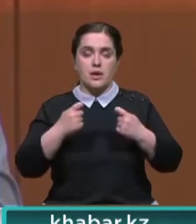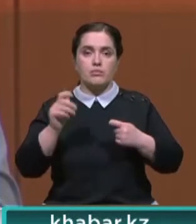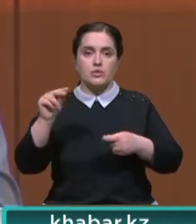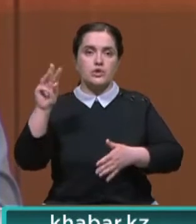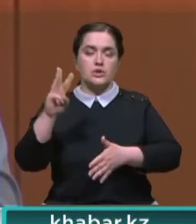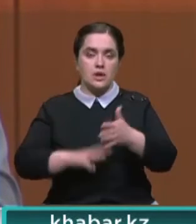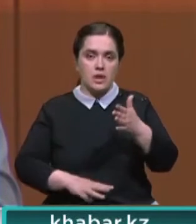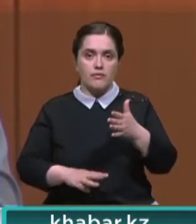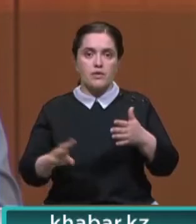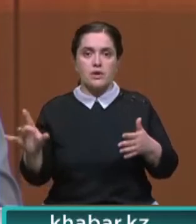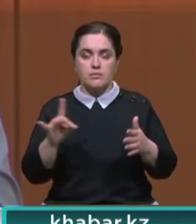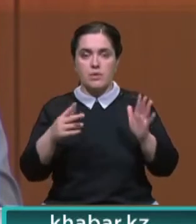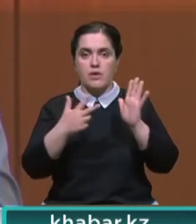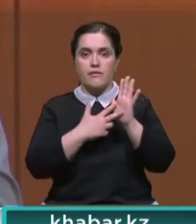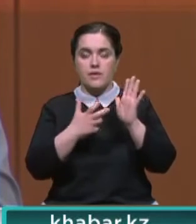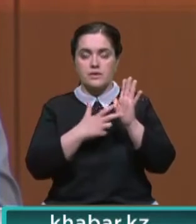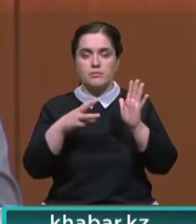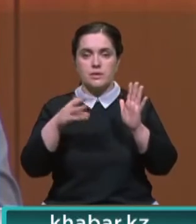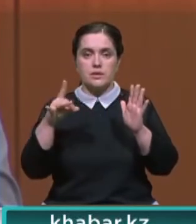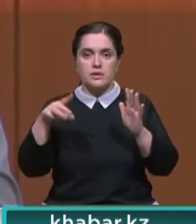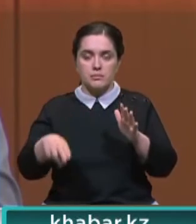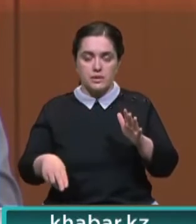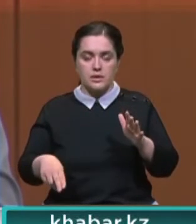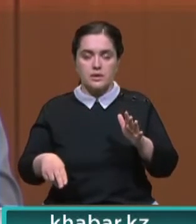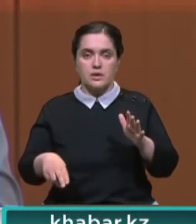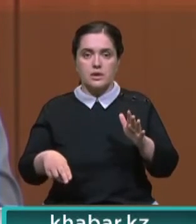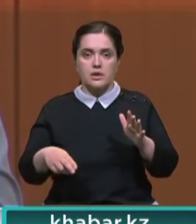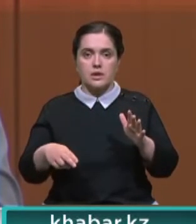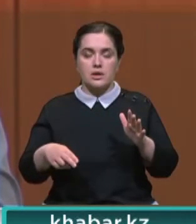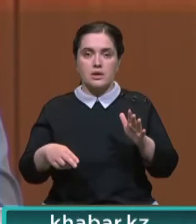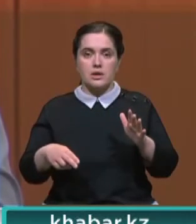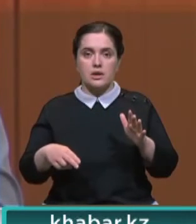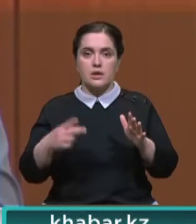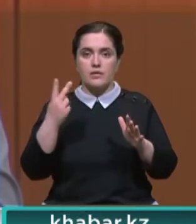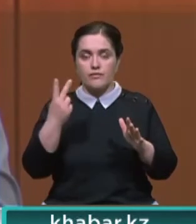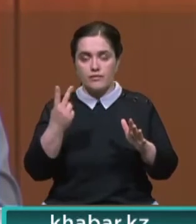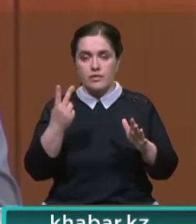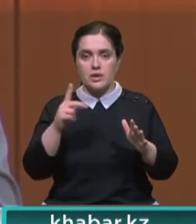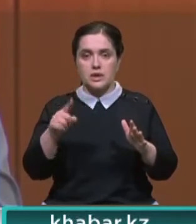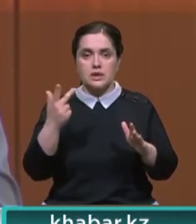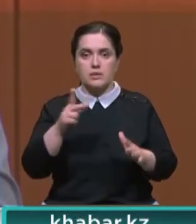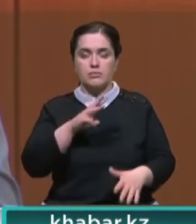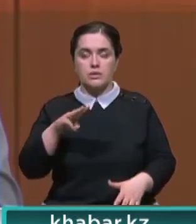наложен штраф в размере 800 МРП. Это получается свыше 2,3 миллиона тенге.